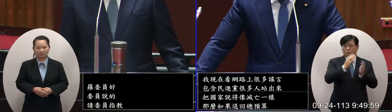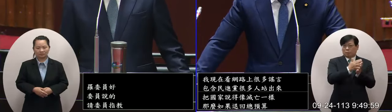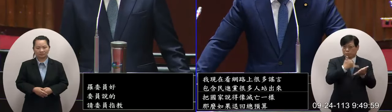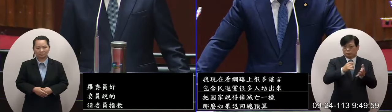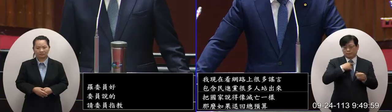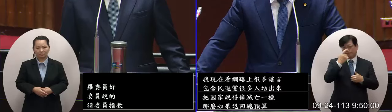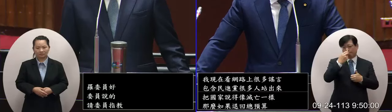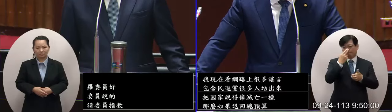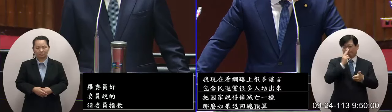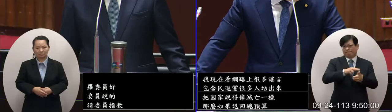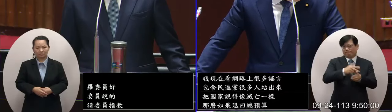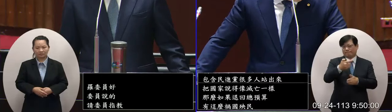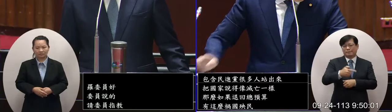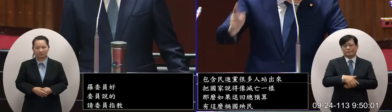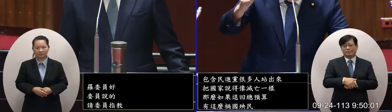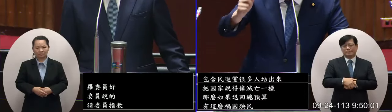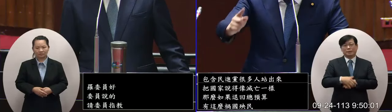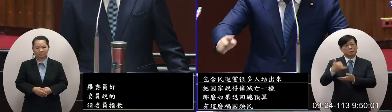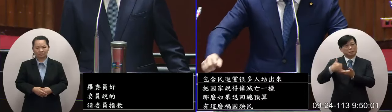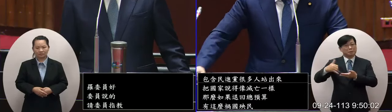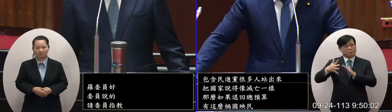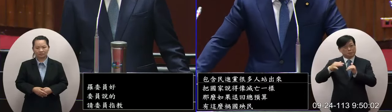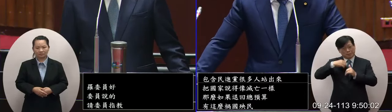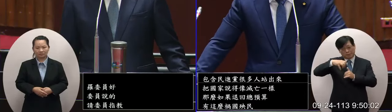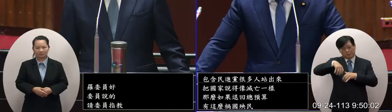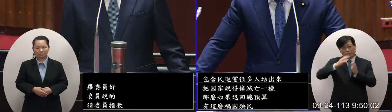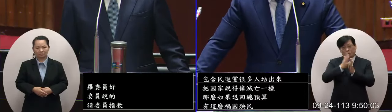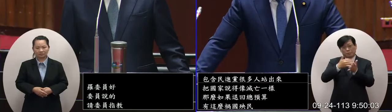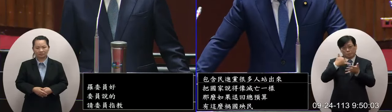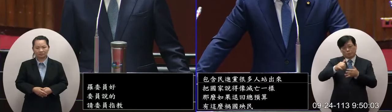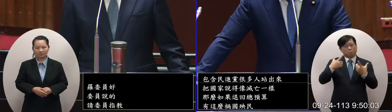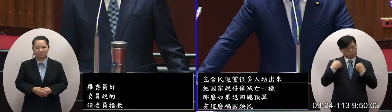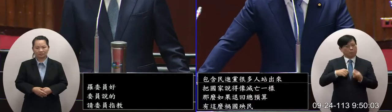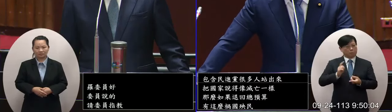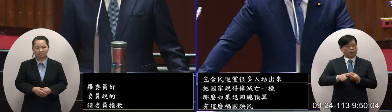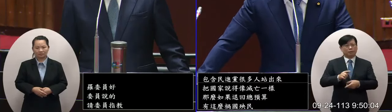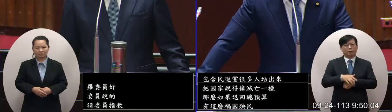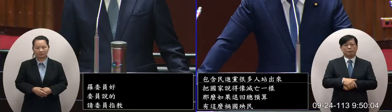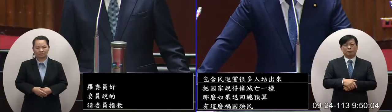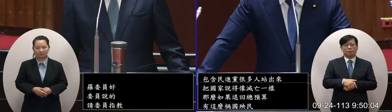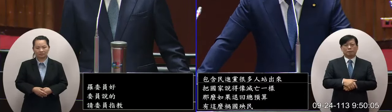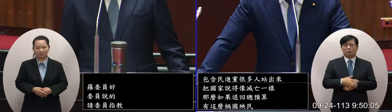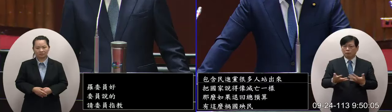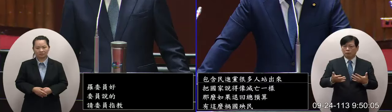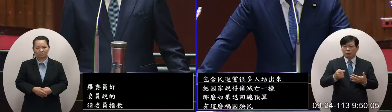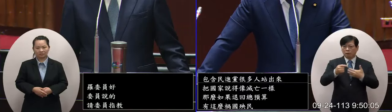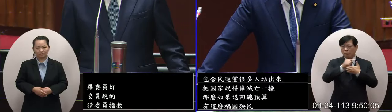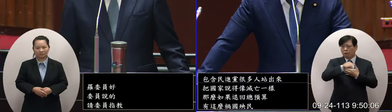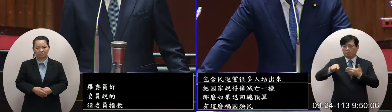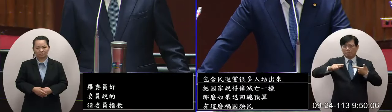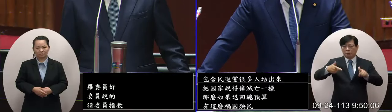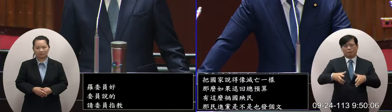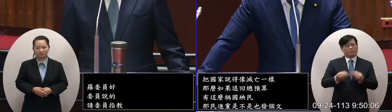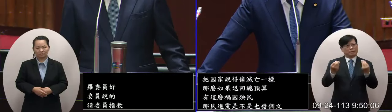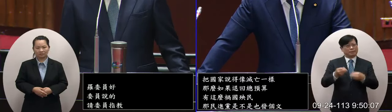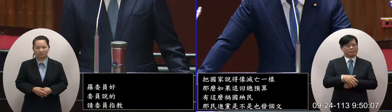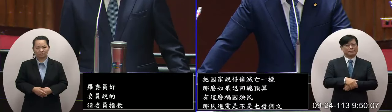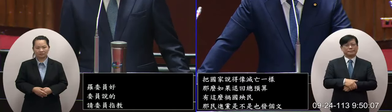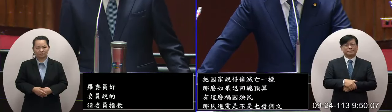伤天害理，对不对？退国民党的总预算就是天公地道，不要这么双标可以吗？院